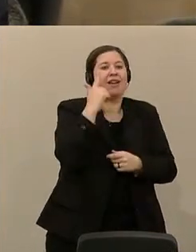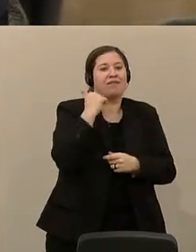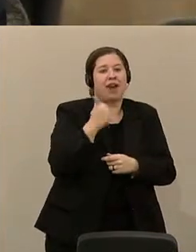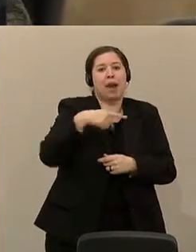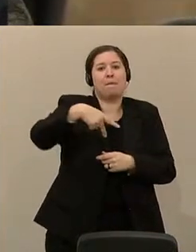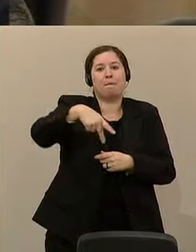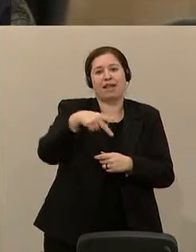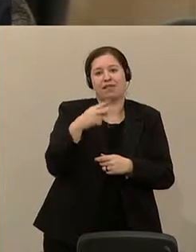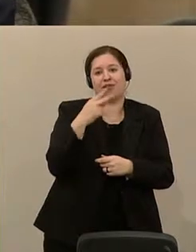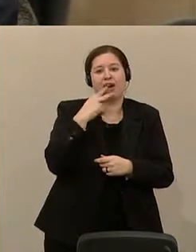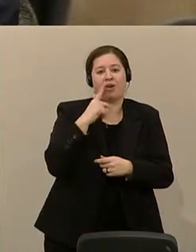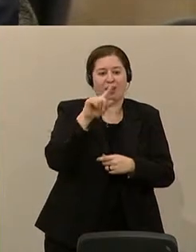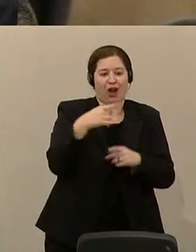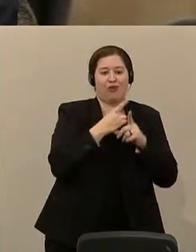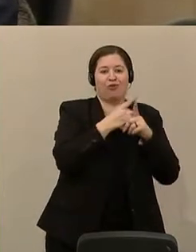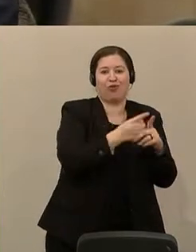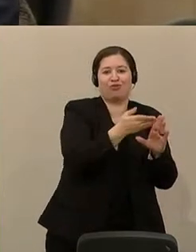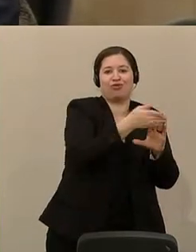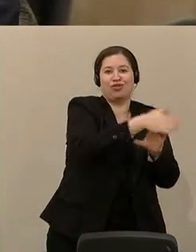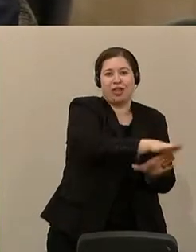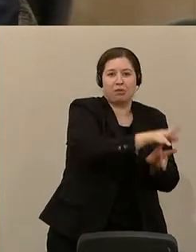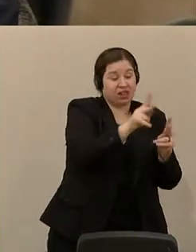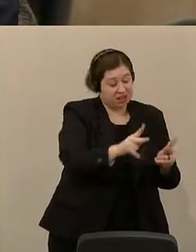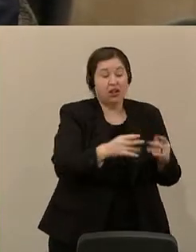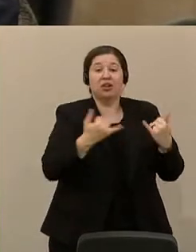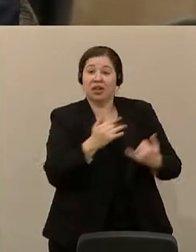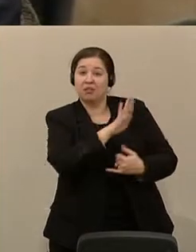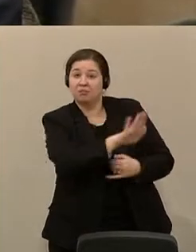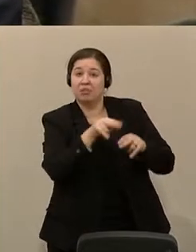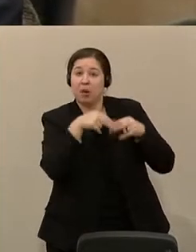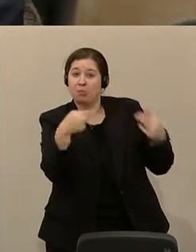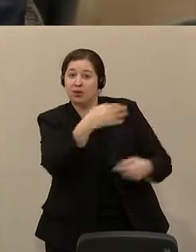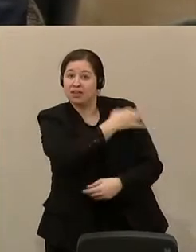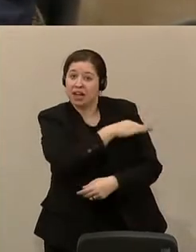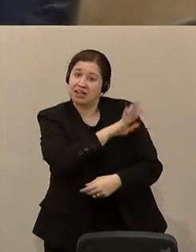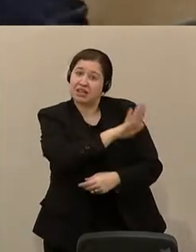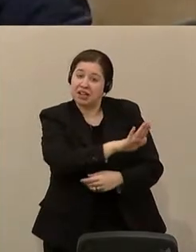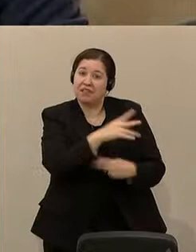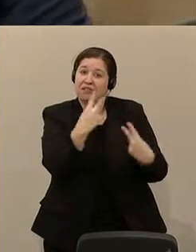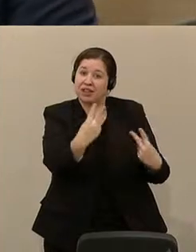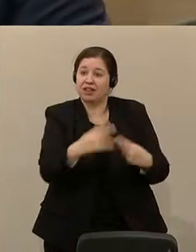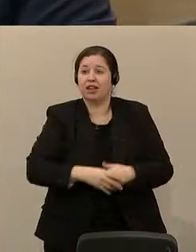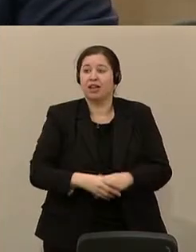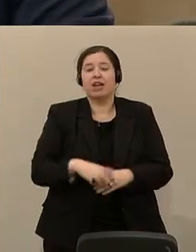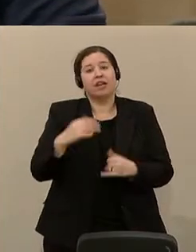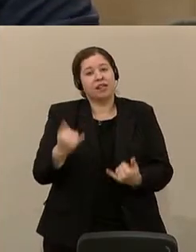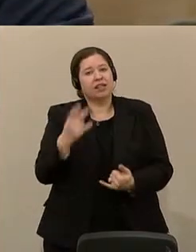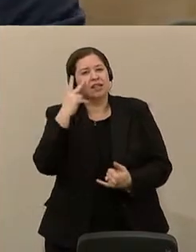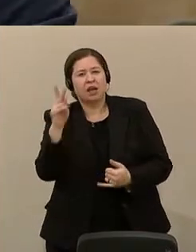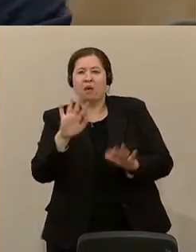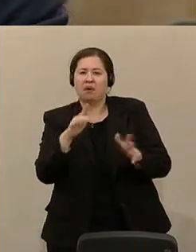Passivrauchen. Und jetzt kommen Sie ins Spiel. Wir haben jetzt gesehen, dass innerhalb von 2,5 Wochen